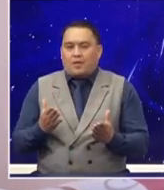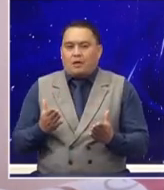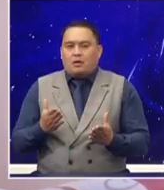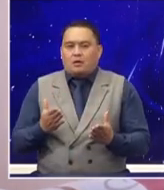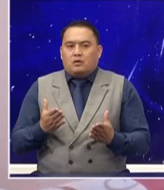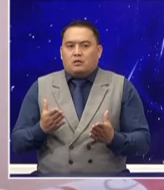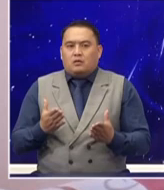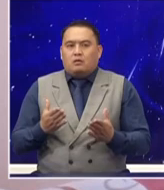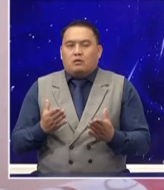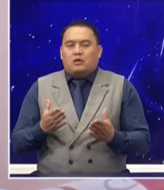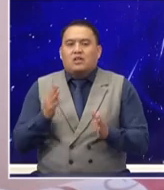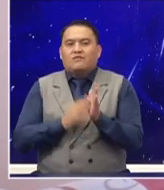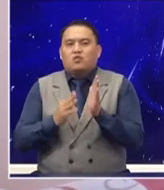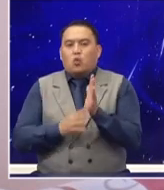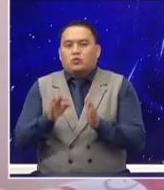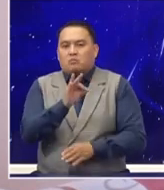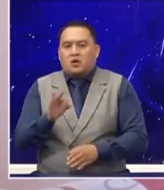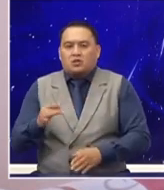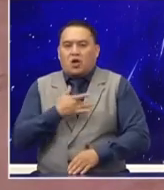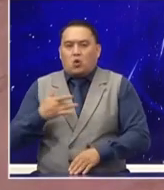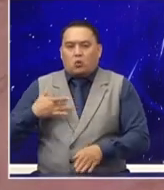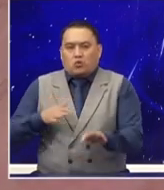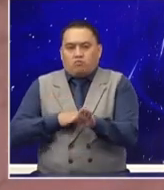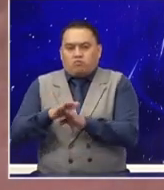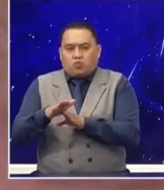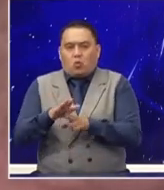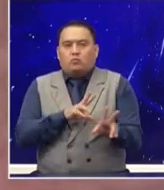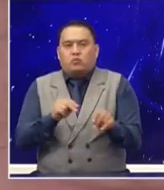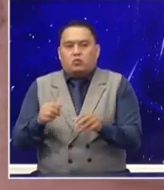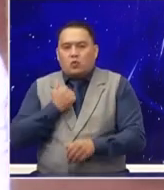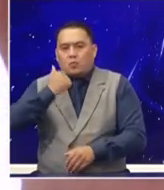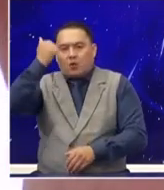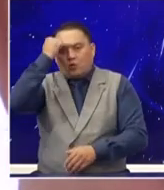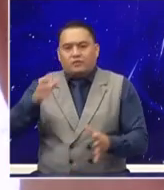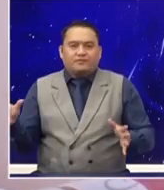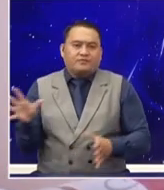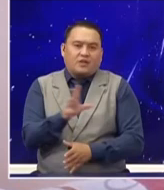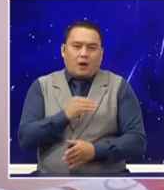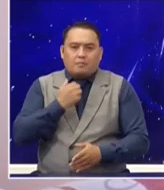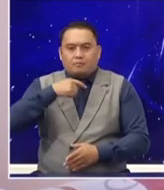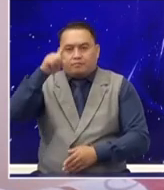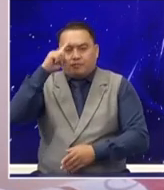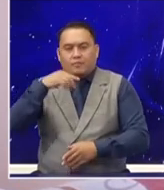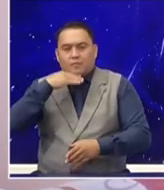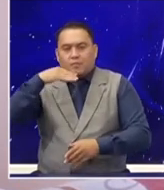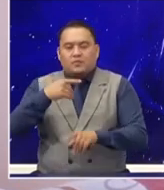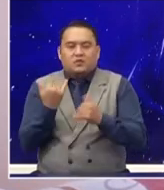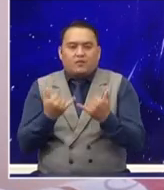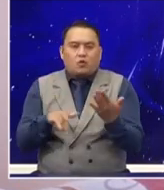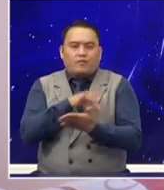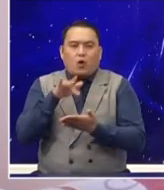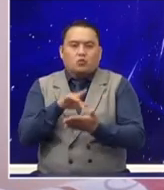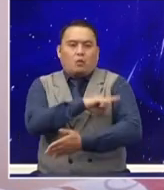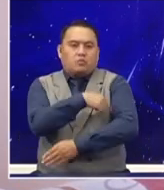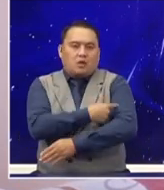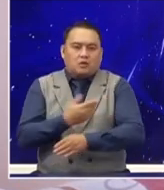между жизнью и смертью. 90% легких были забиты. Благодарность большая медперсоналу областной больницы. Действительно,